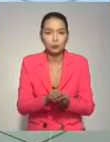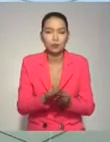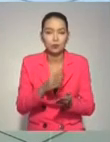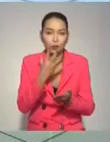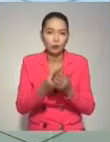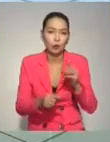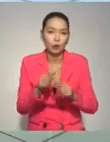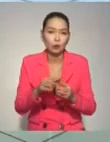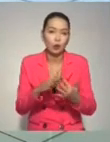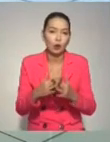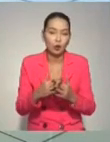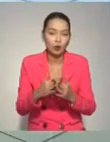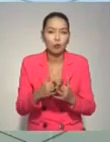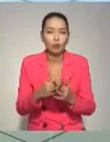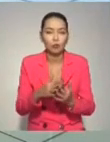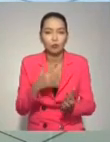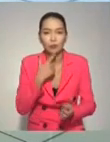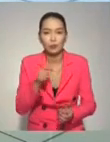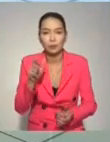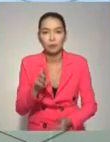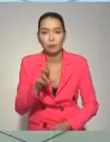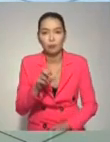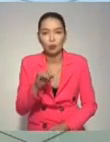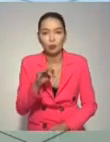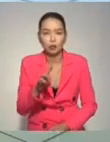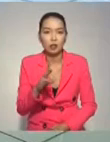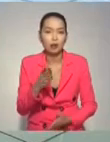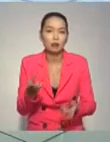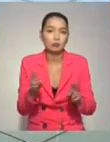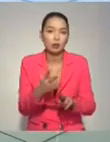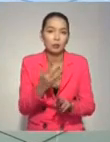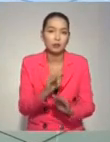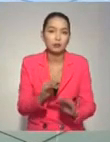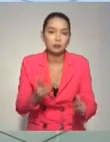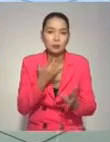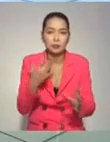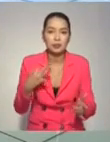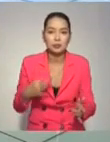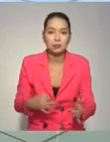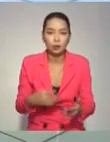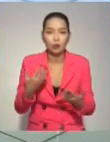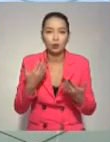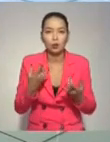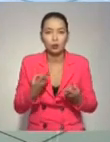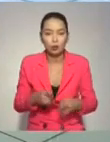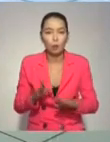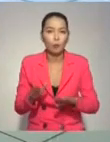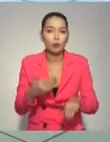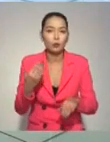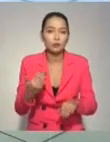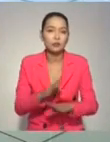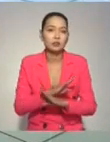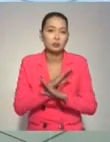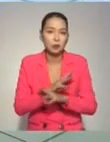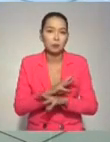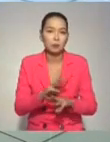ауле сержанта. У Бауржана Даутбаева осталось пятеро детей. Последний сын, к слову, родился уже после его смерти. В Минобороны